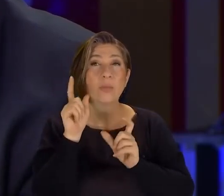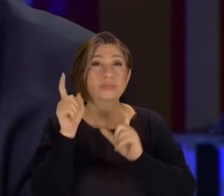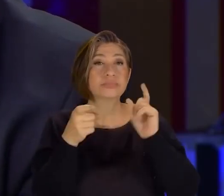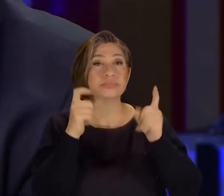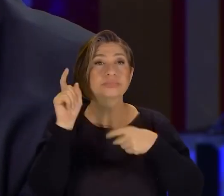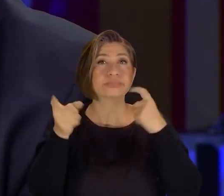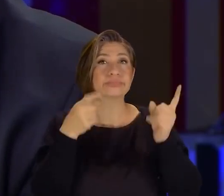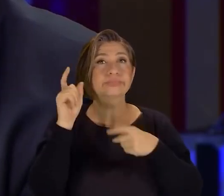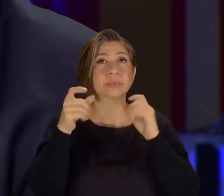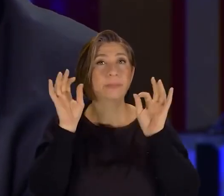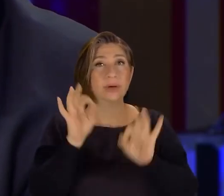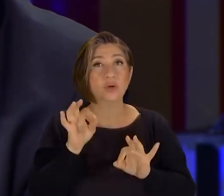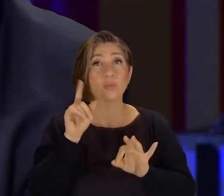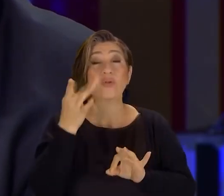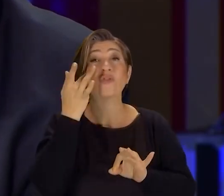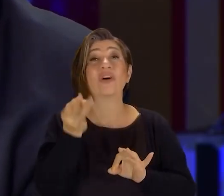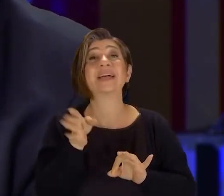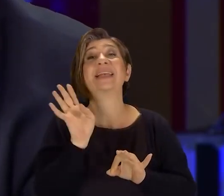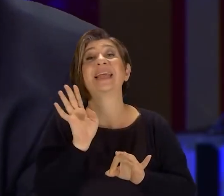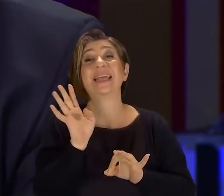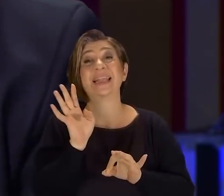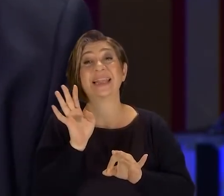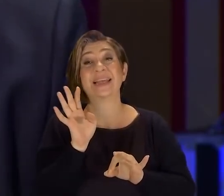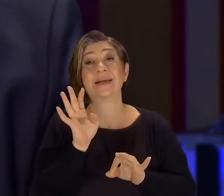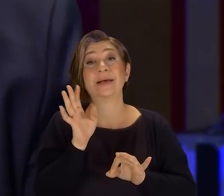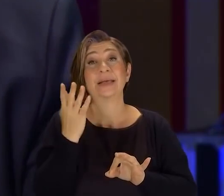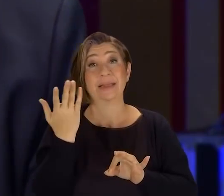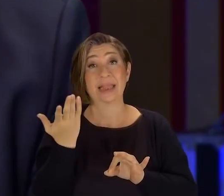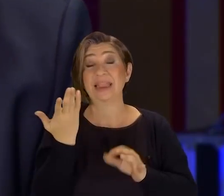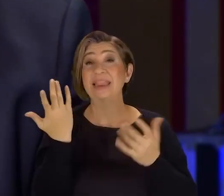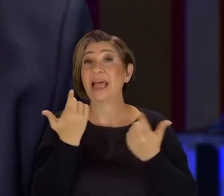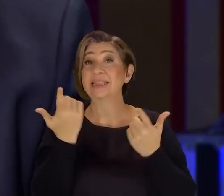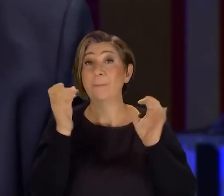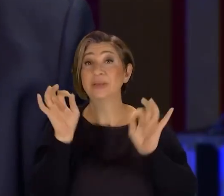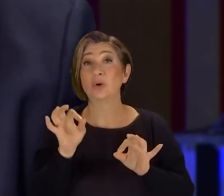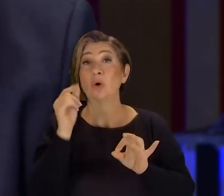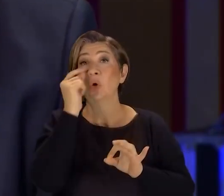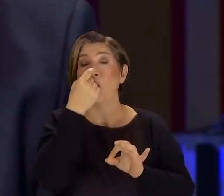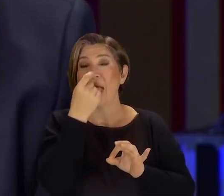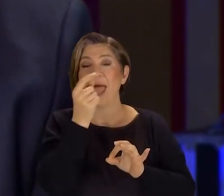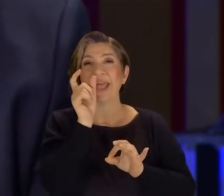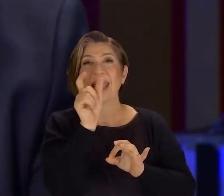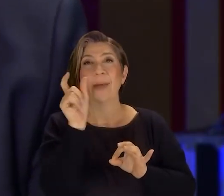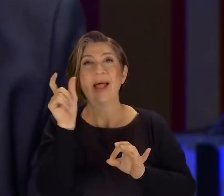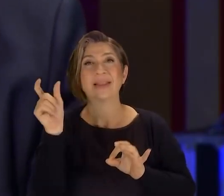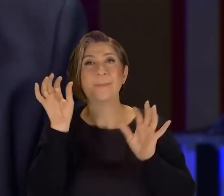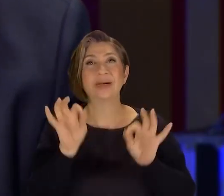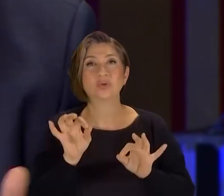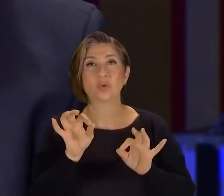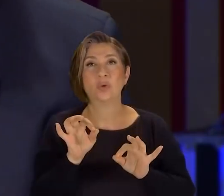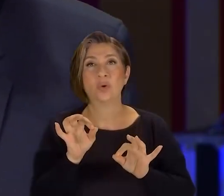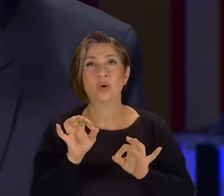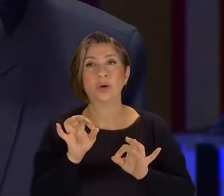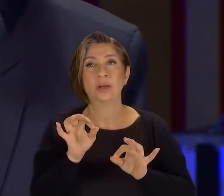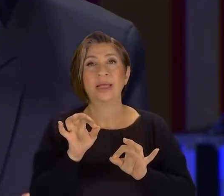çıkartmaya başlıyor. Yine bunun farkında değil. Tabii ki nereden başlıyor bu? Kolay hecelerden başlıyor. Tabii